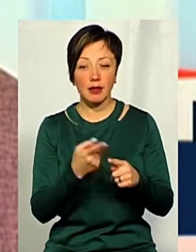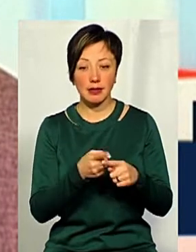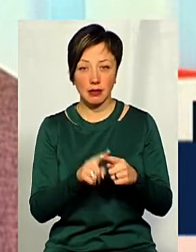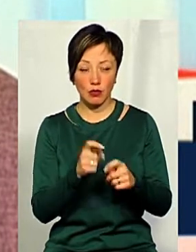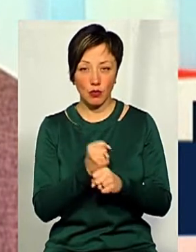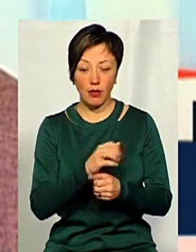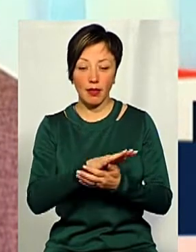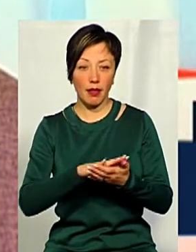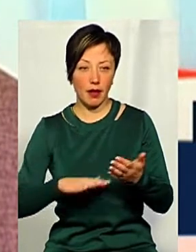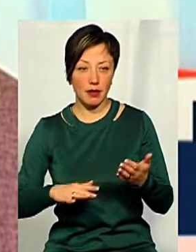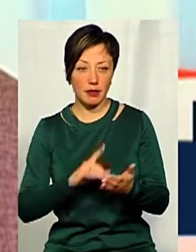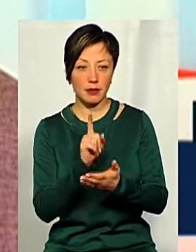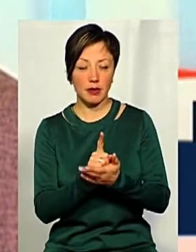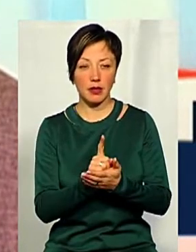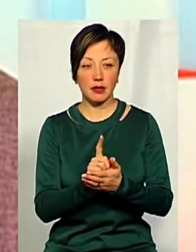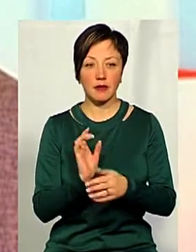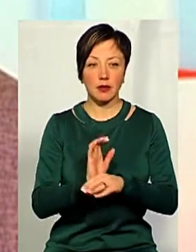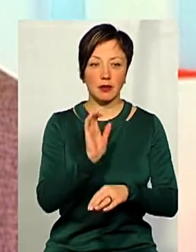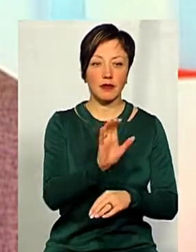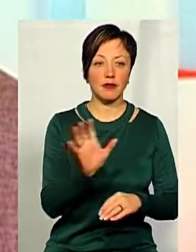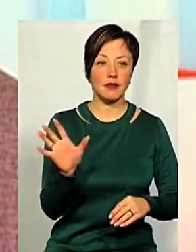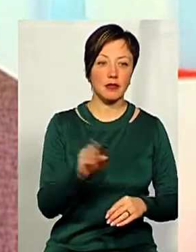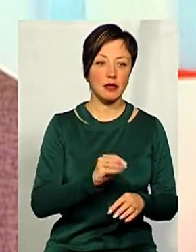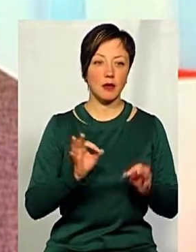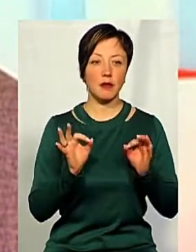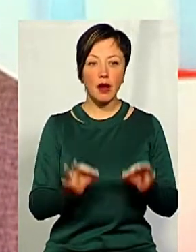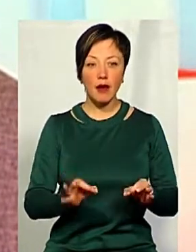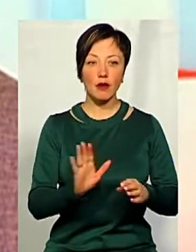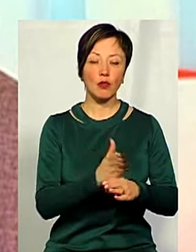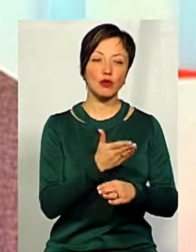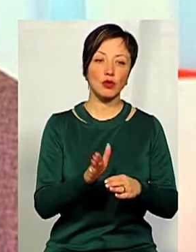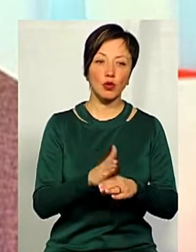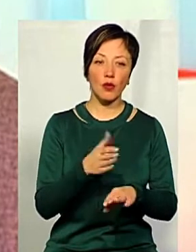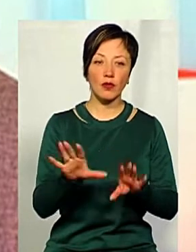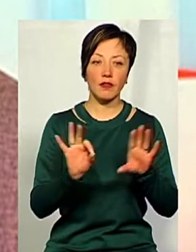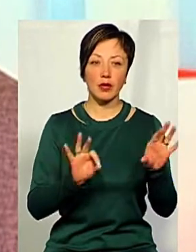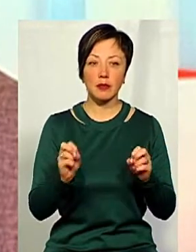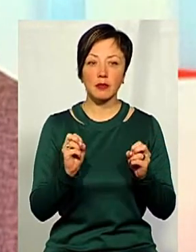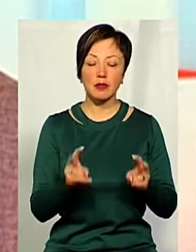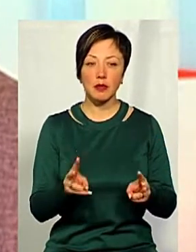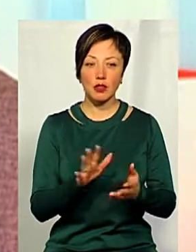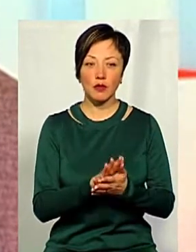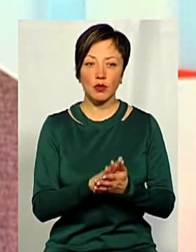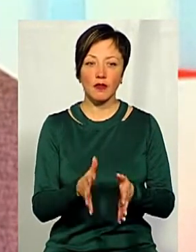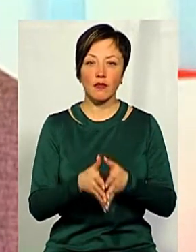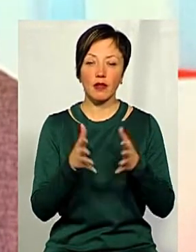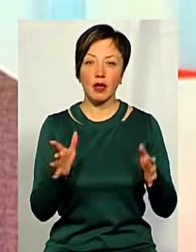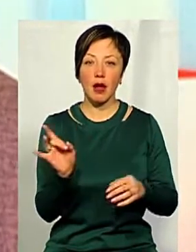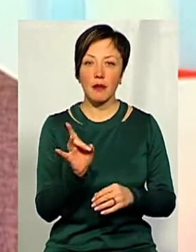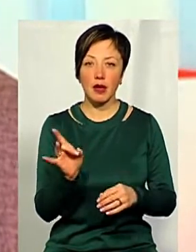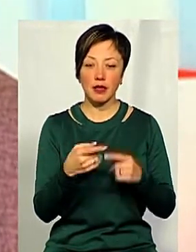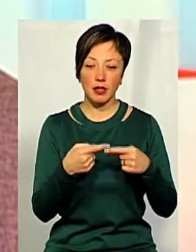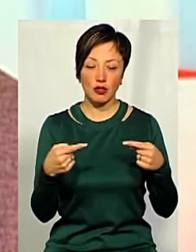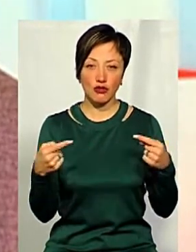Далі після того воно має йти все правильно посортоване, відібрані небезпечні відходи, великогабаритні відходи та